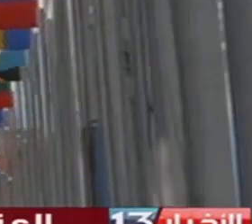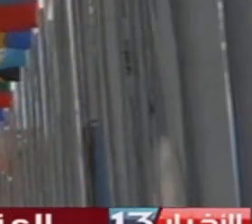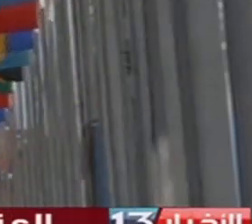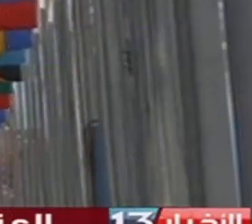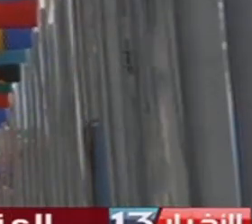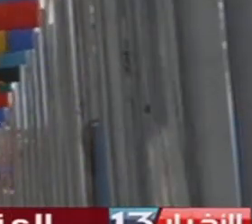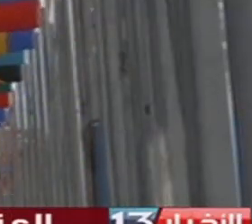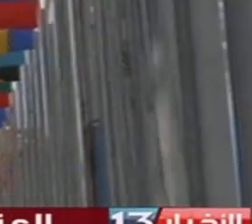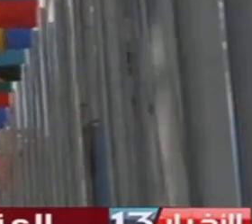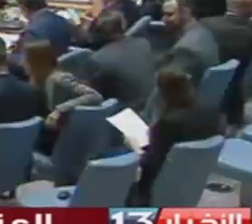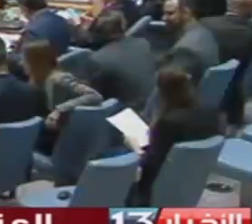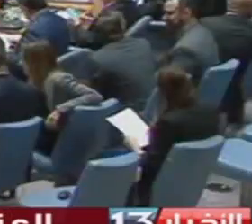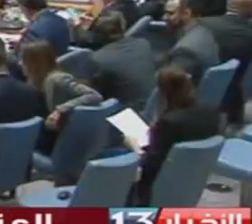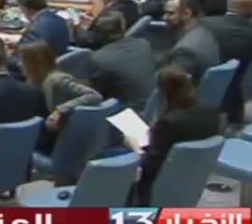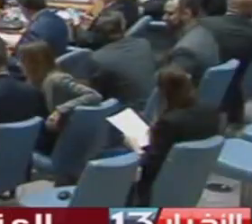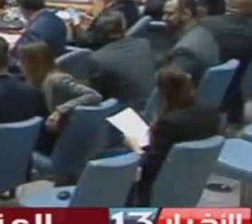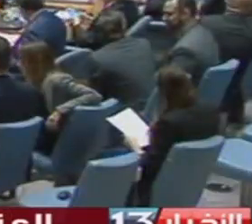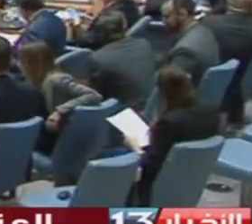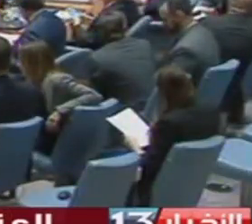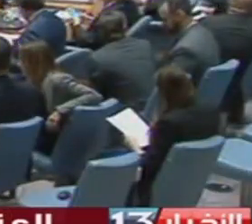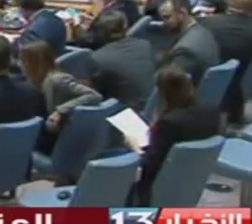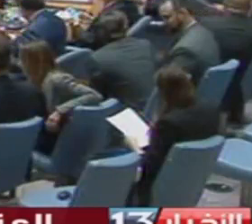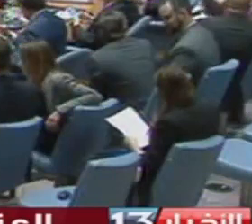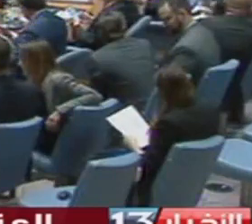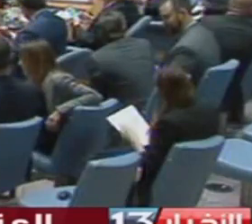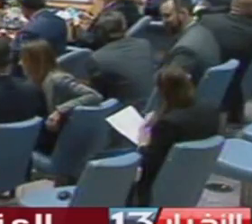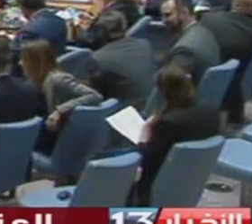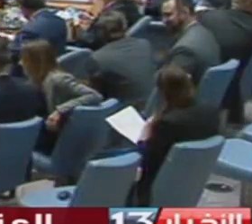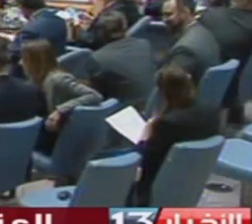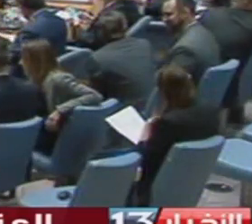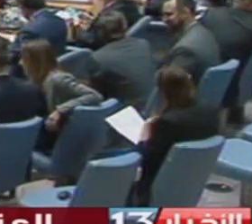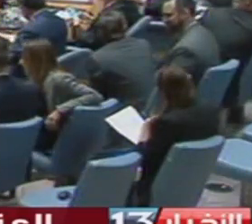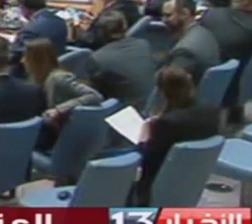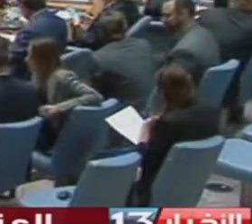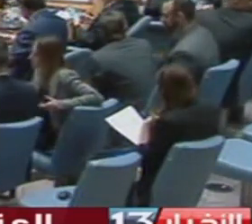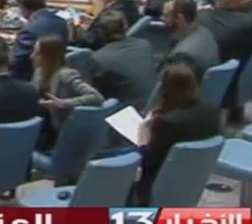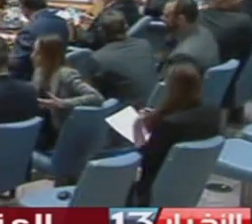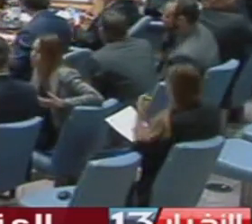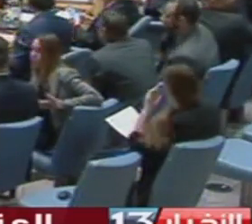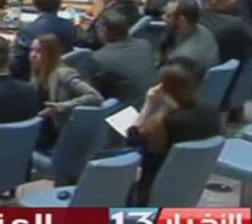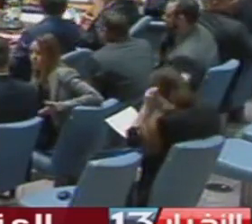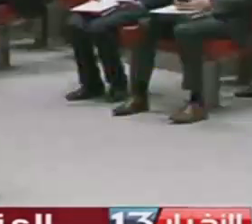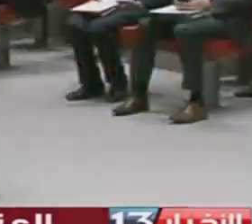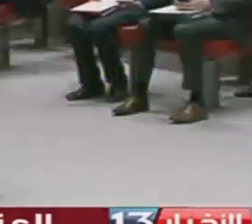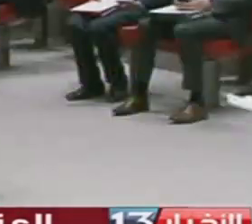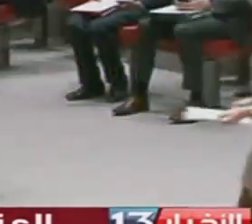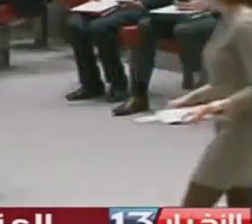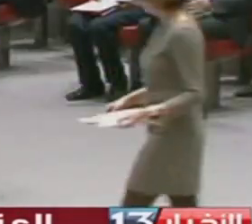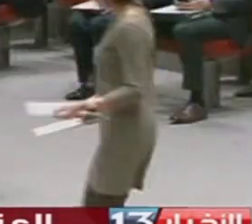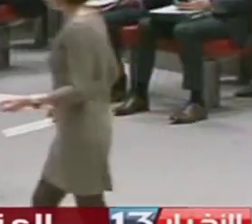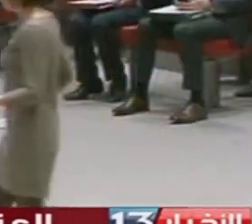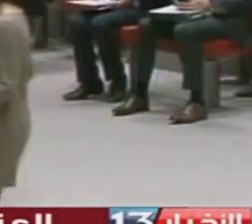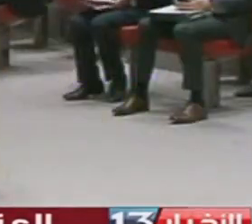الأمم المتحدة تعلن انخراط الأطراف الليبية في الجولة الثالثة من محادثات اللجنة العسكرية المشتركة 5+5، وتشيد